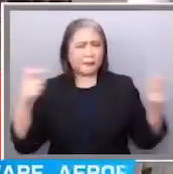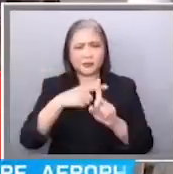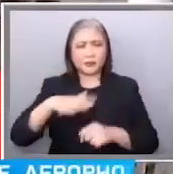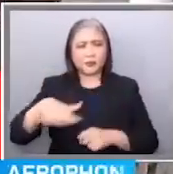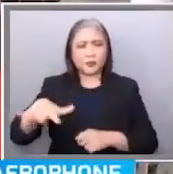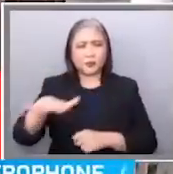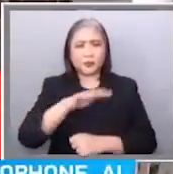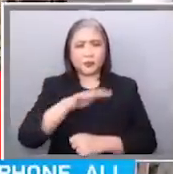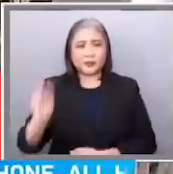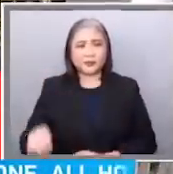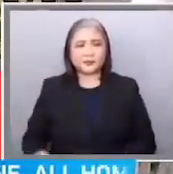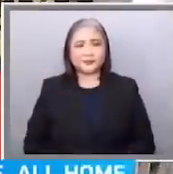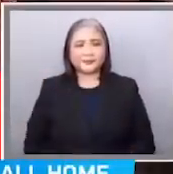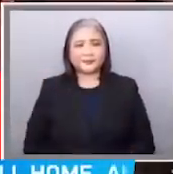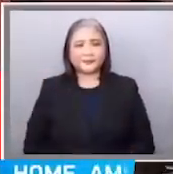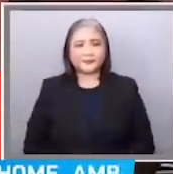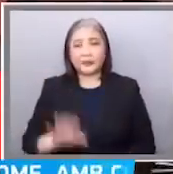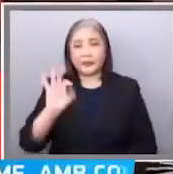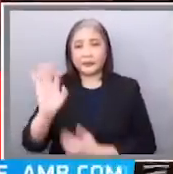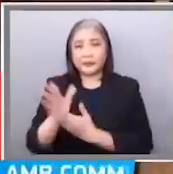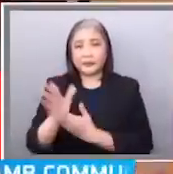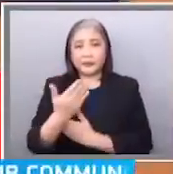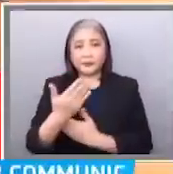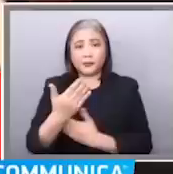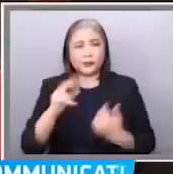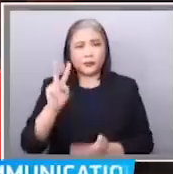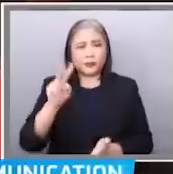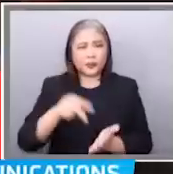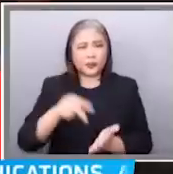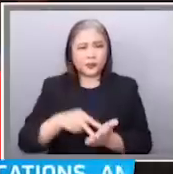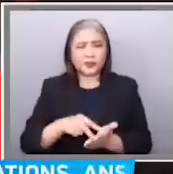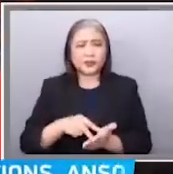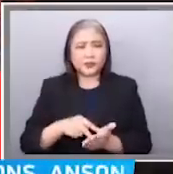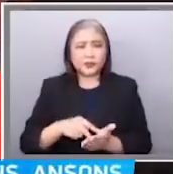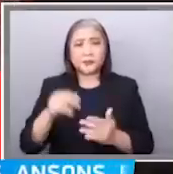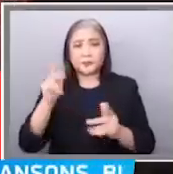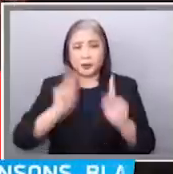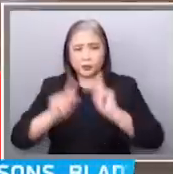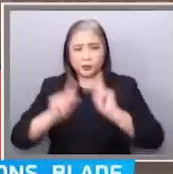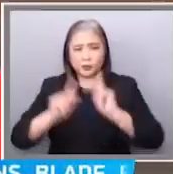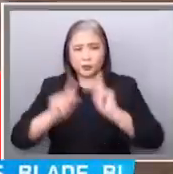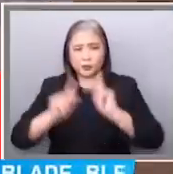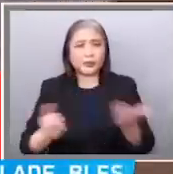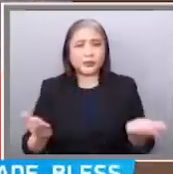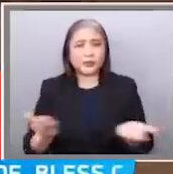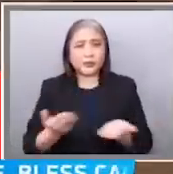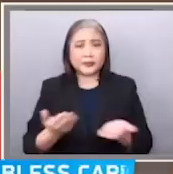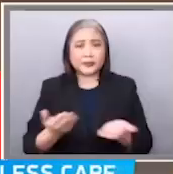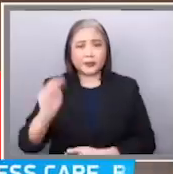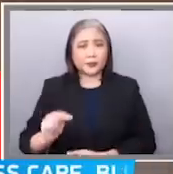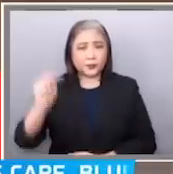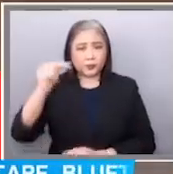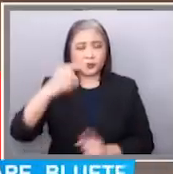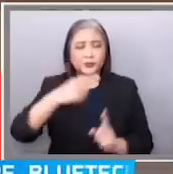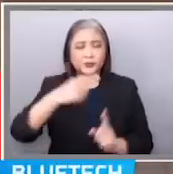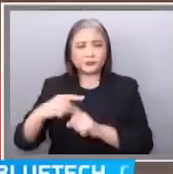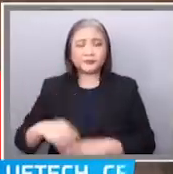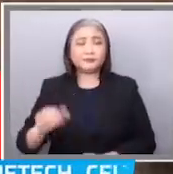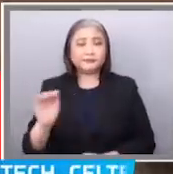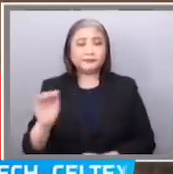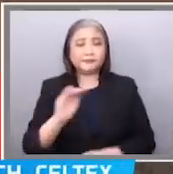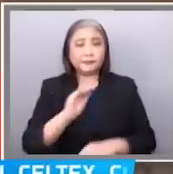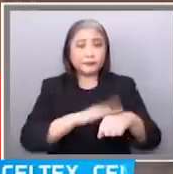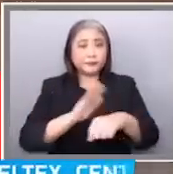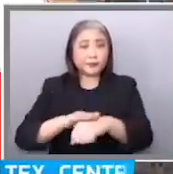of 9 AM kanina ay halos 2,000 na raw yung pumasok dito sa loob ng Manila North Cemetery. Paalala pa rin ang pamunuan ng Manila North